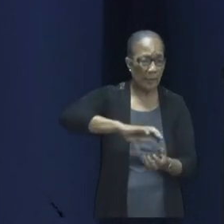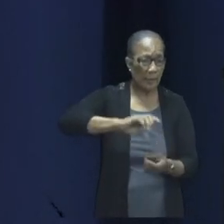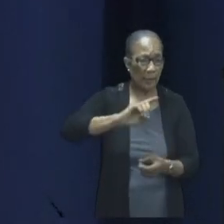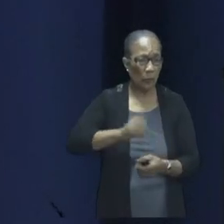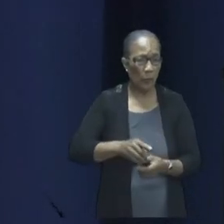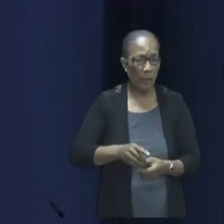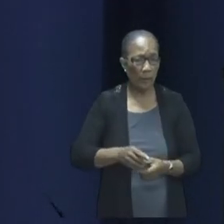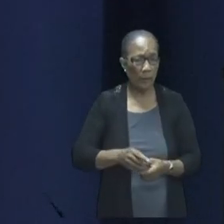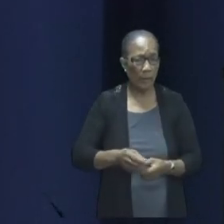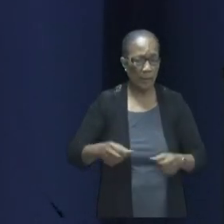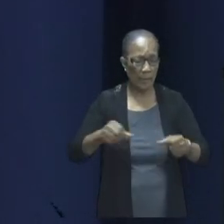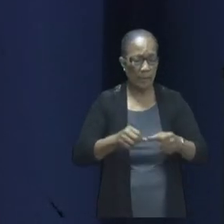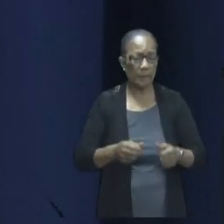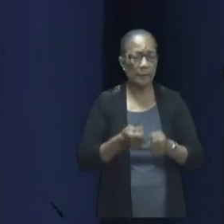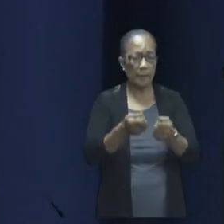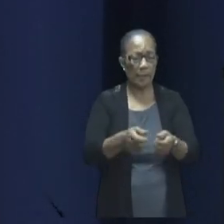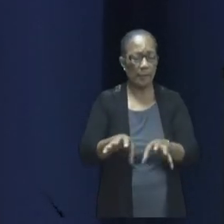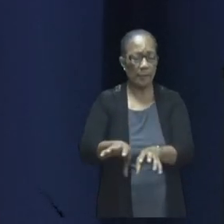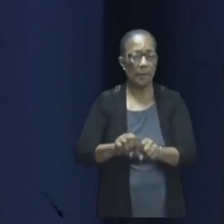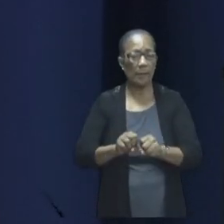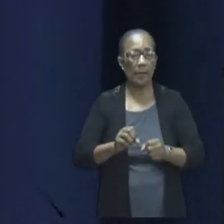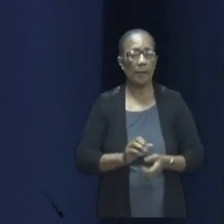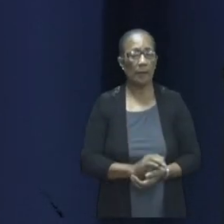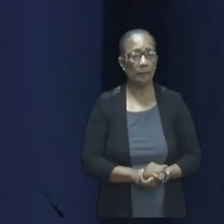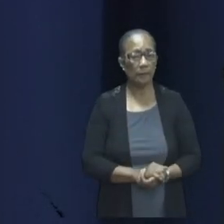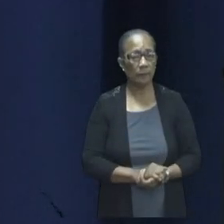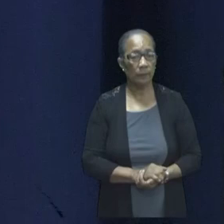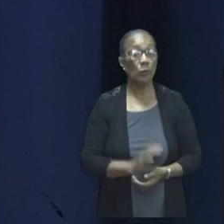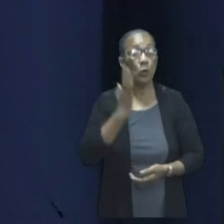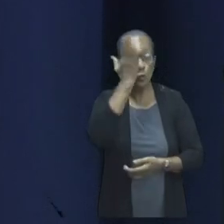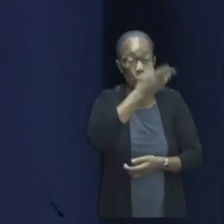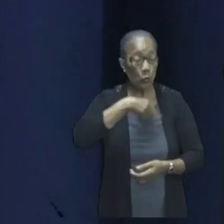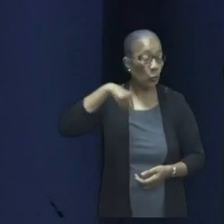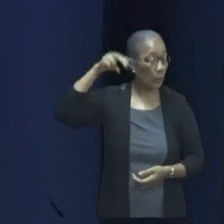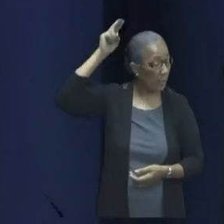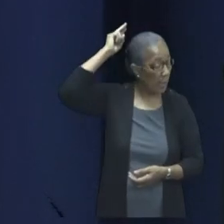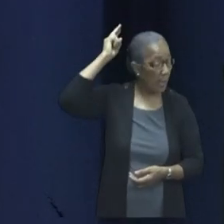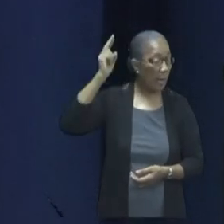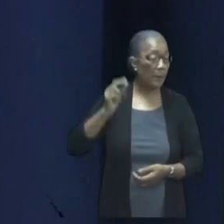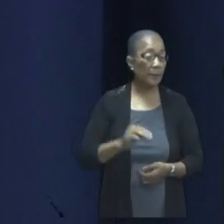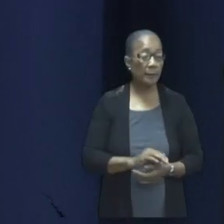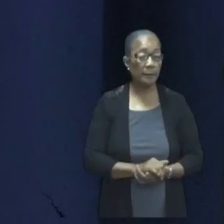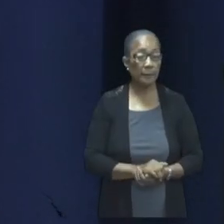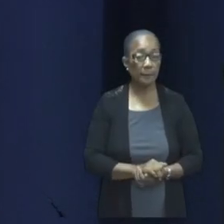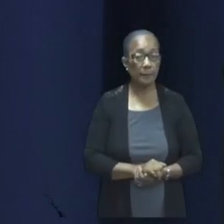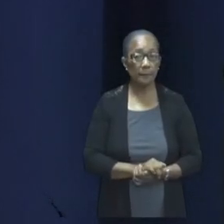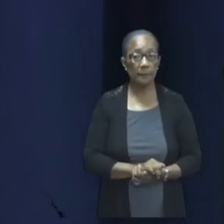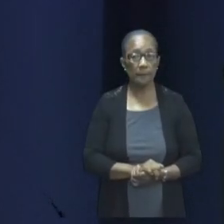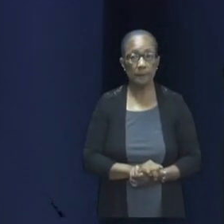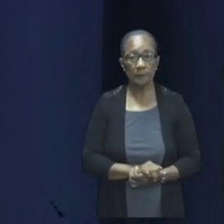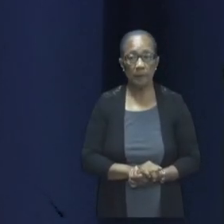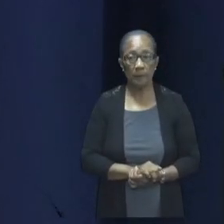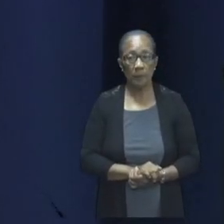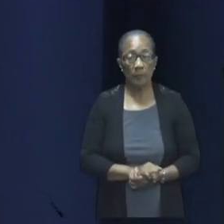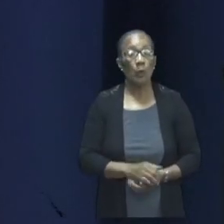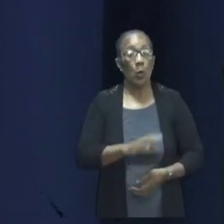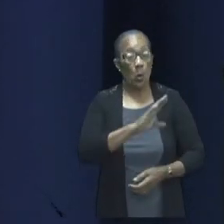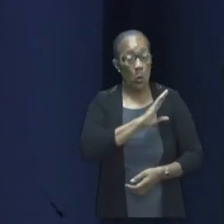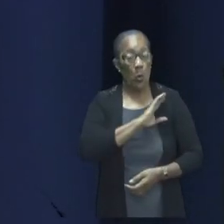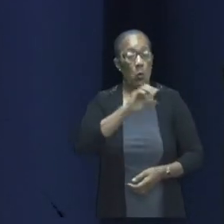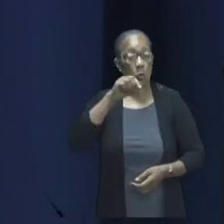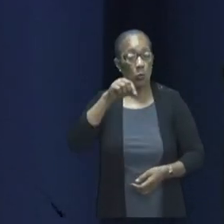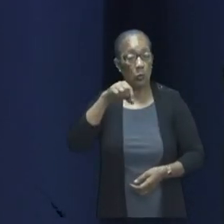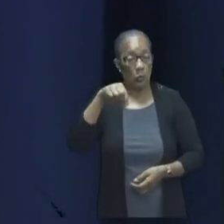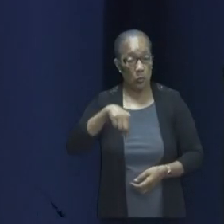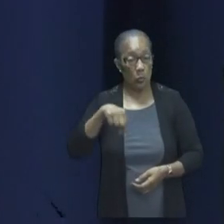assistentie uit kan halen suriname is ook nu we